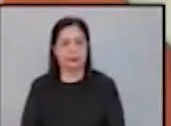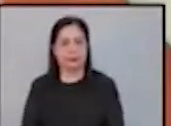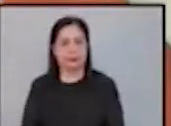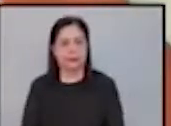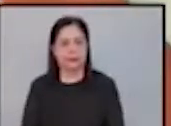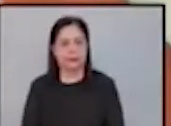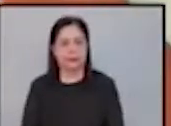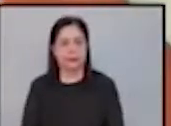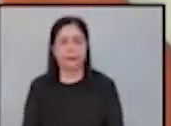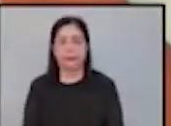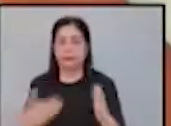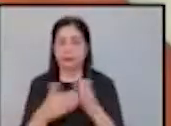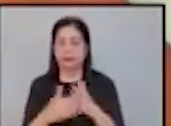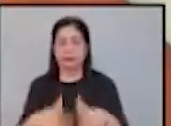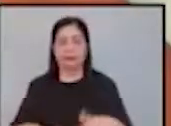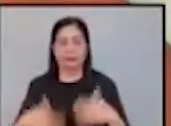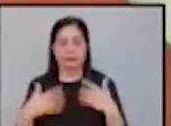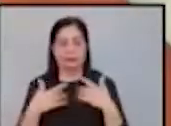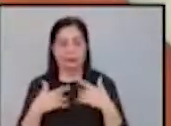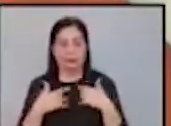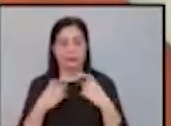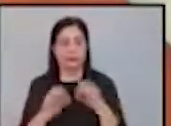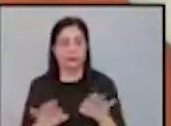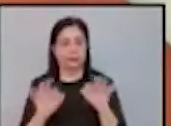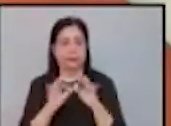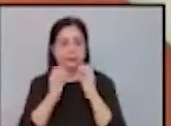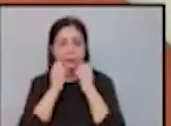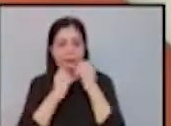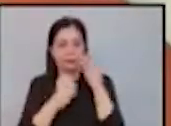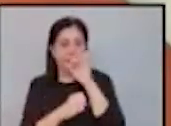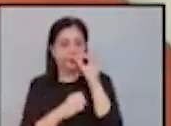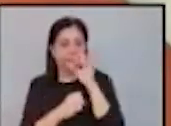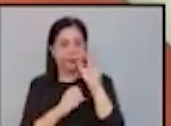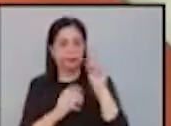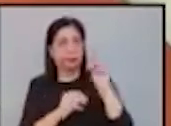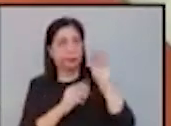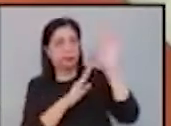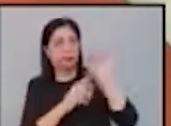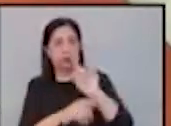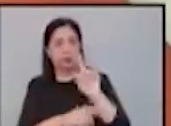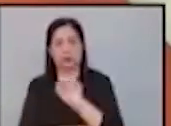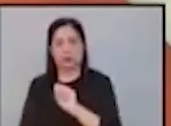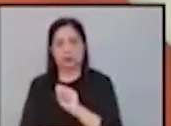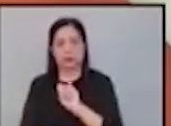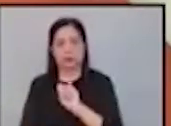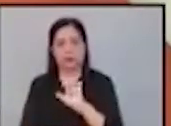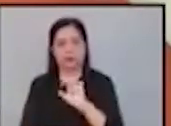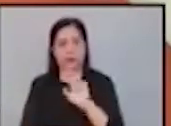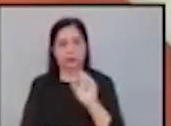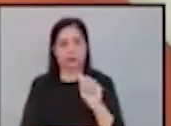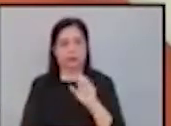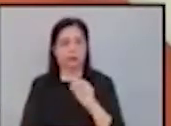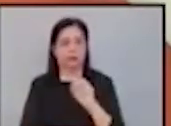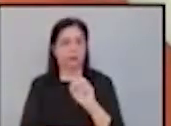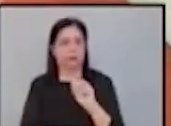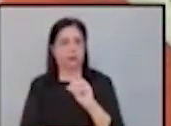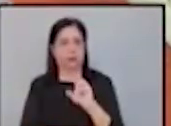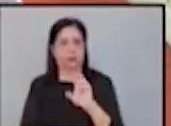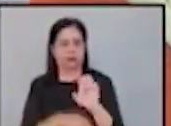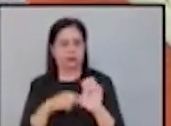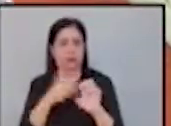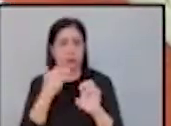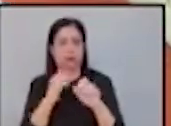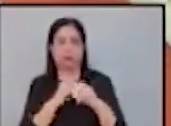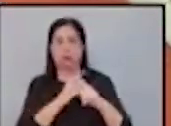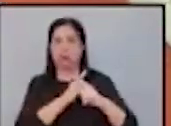Muling nabuhay ang pagpapahalaga ng mga Pilipino sa kabundukan ng Sierra Madre. Naging pananggalang kasi ang Sierra Madre nang manalasa